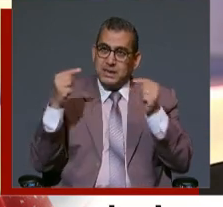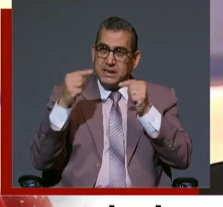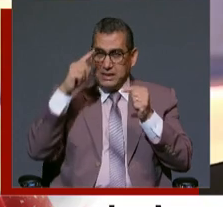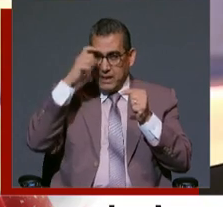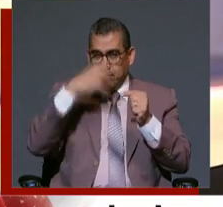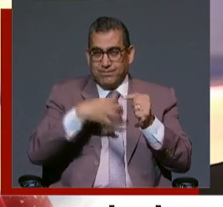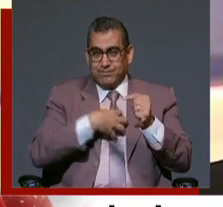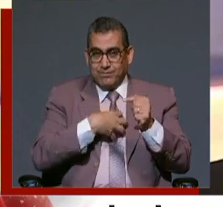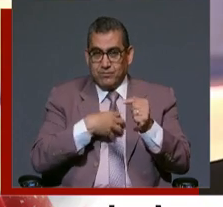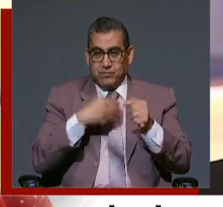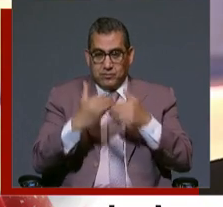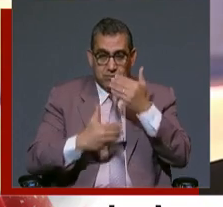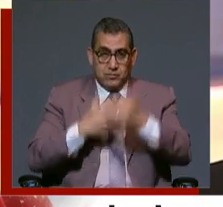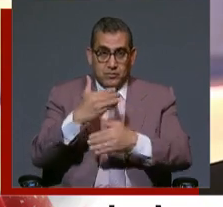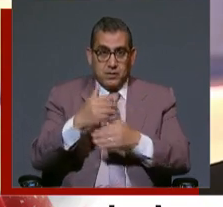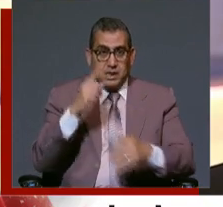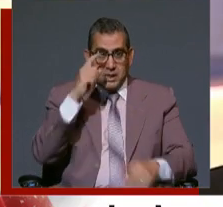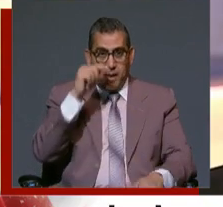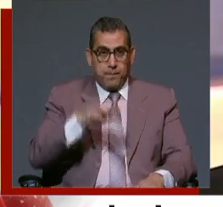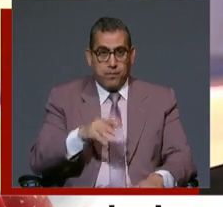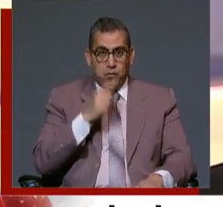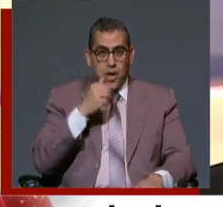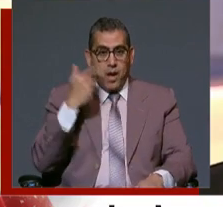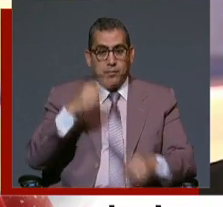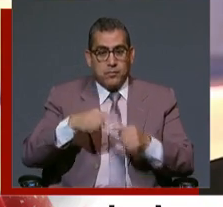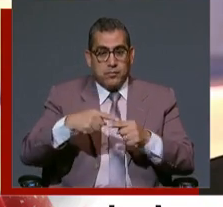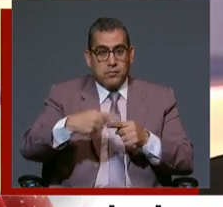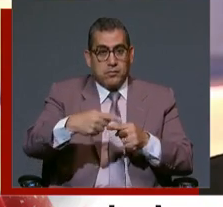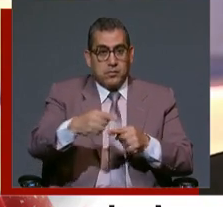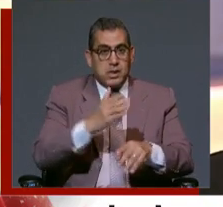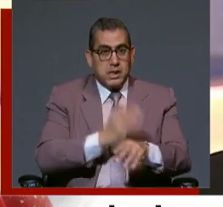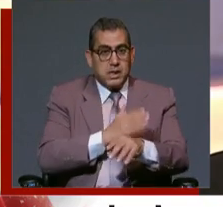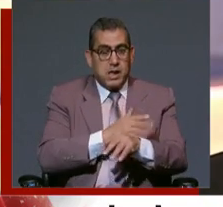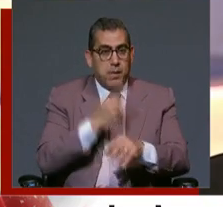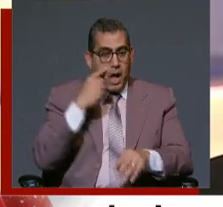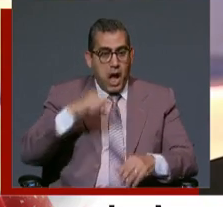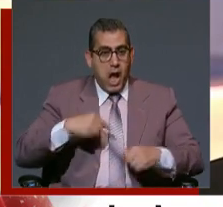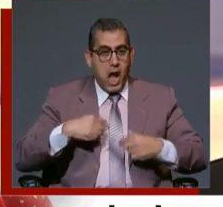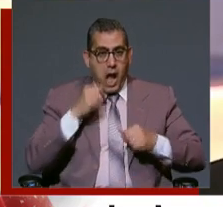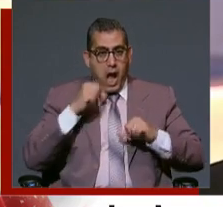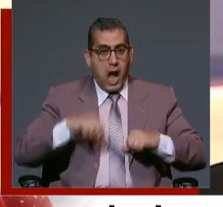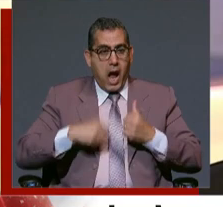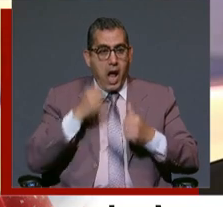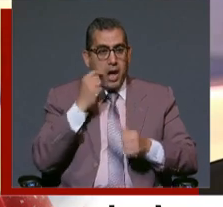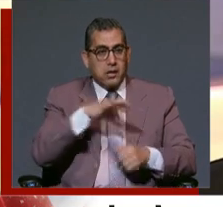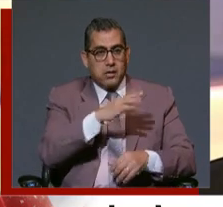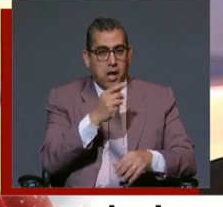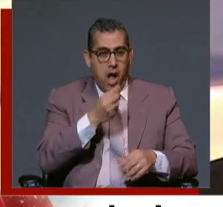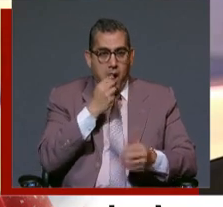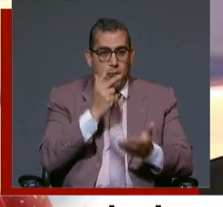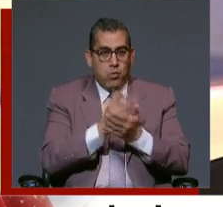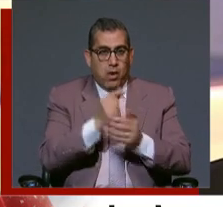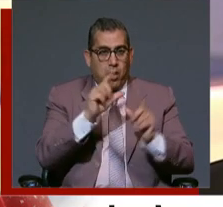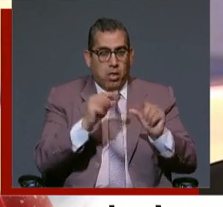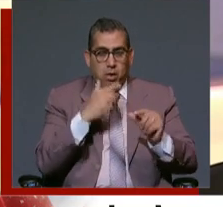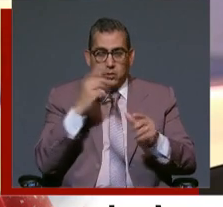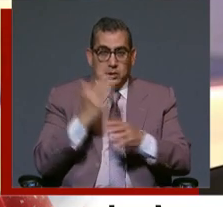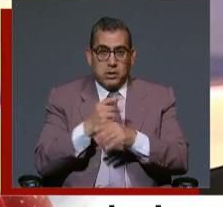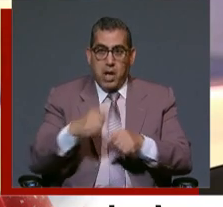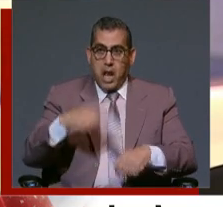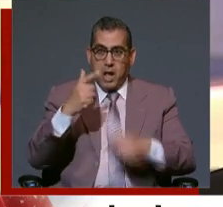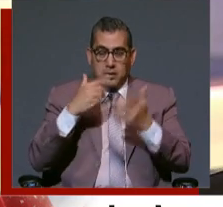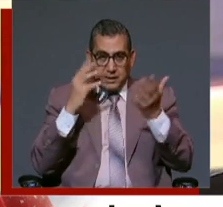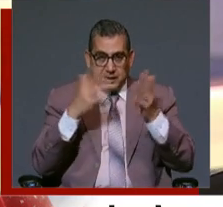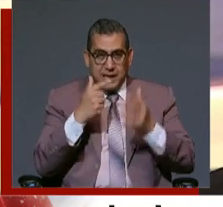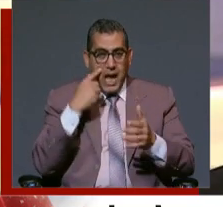بقت وبالتالي ده مأثر على تحسين مستوى معيشة المواطنين، مأثر أيضا على أنه